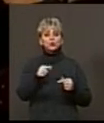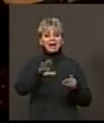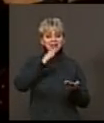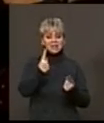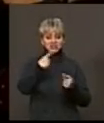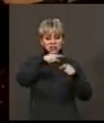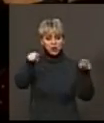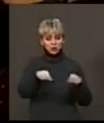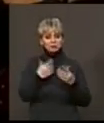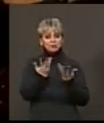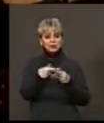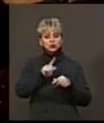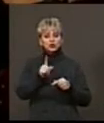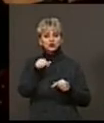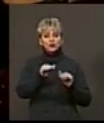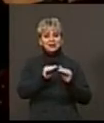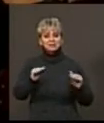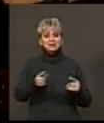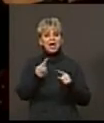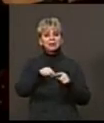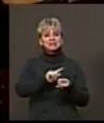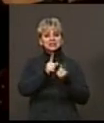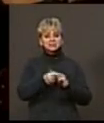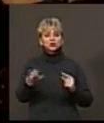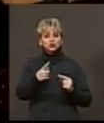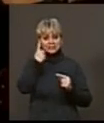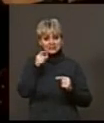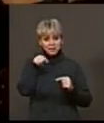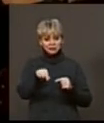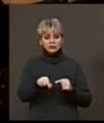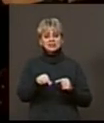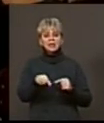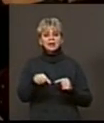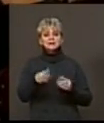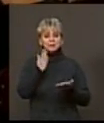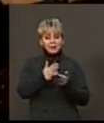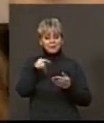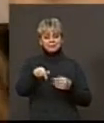односторонними. Поэтому мы посчитали, что ребятам об этих изменениях нужно донести из первых уст.